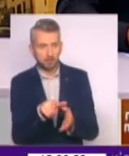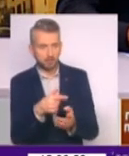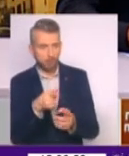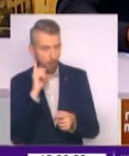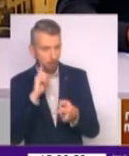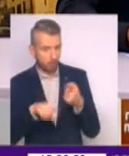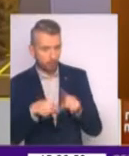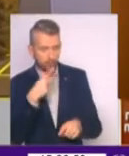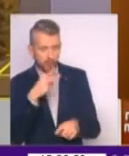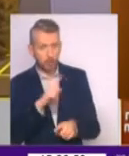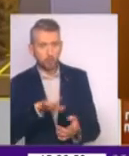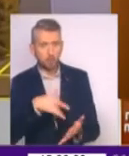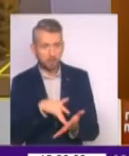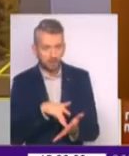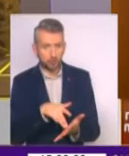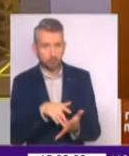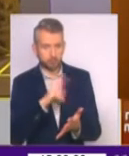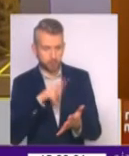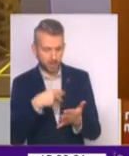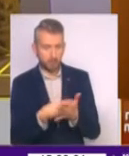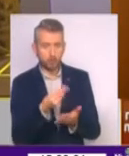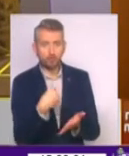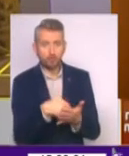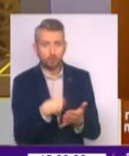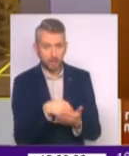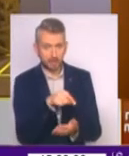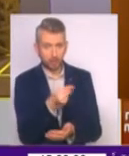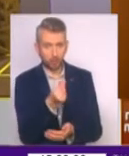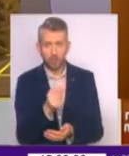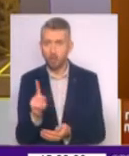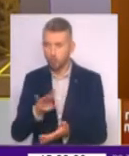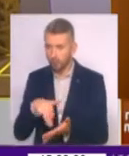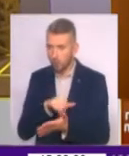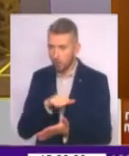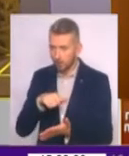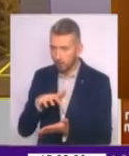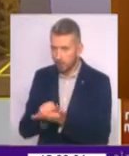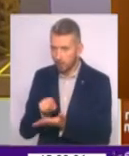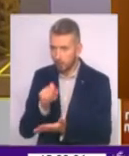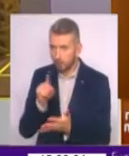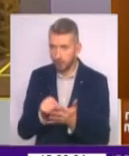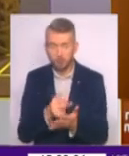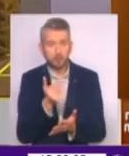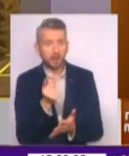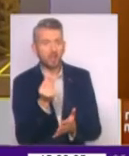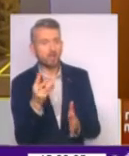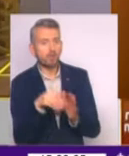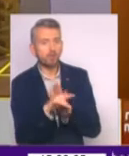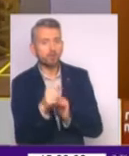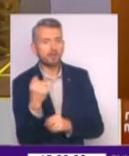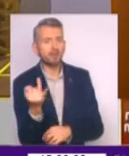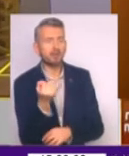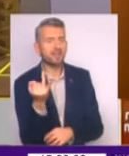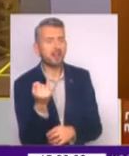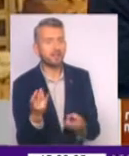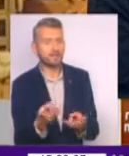щоб місто передбачило в бюджеті самостійно опікувалися цим питанням. Так, так. Ну, тому що інвестора треба зацікавити якимось